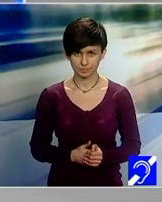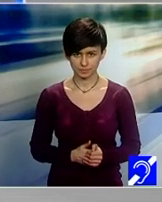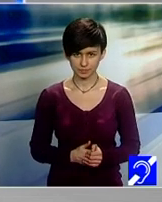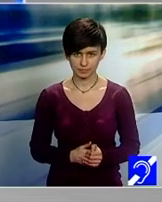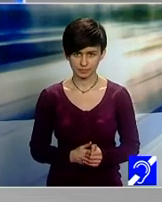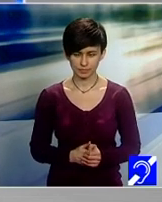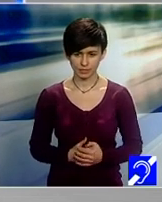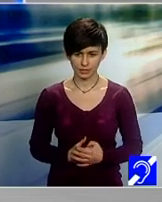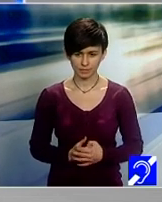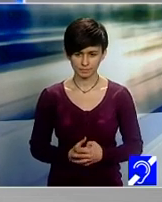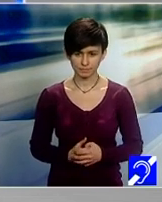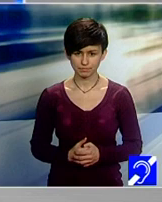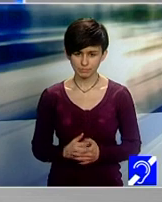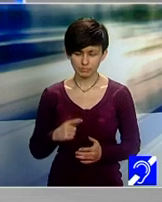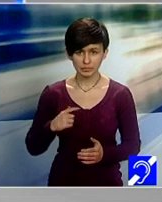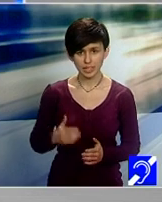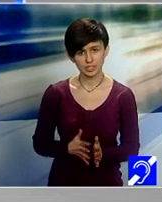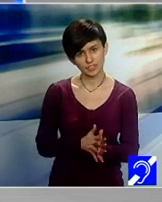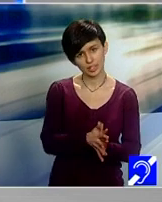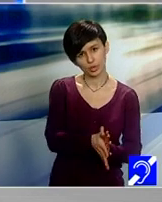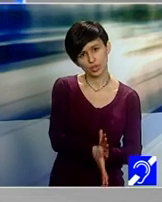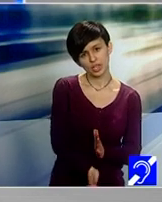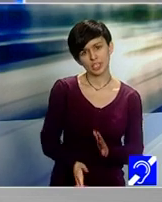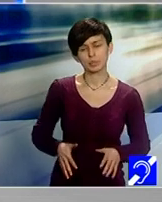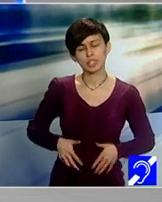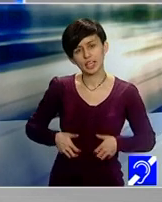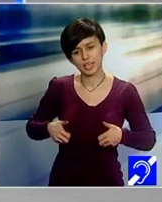o implicare emoțională.